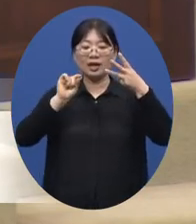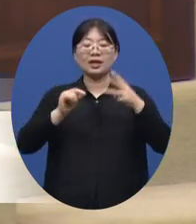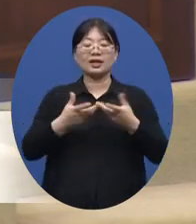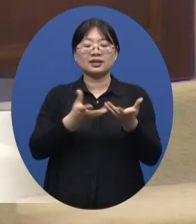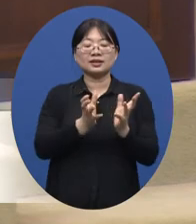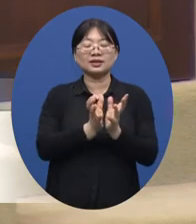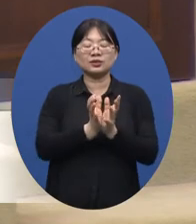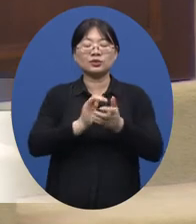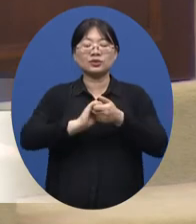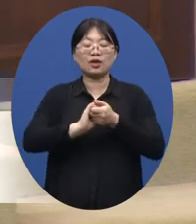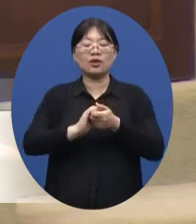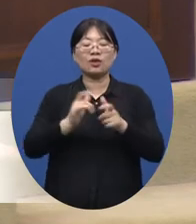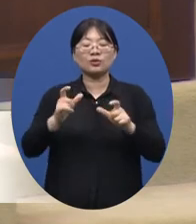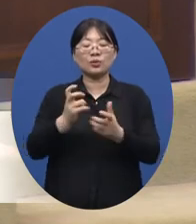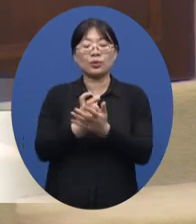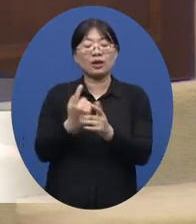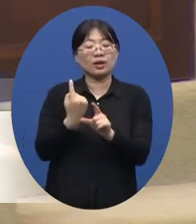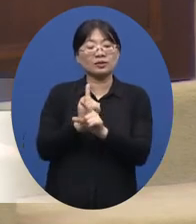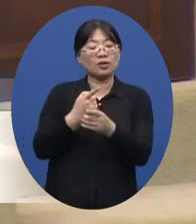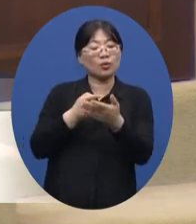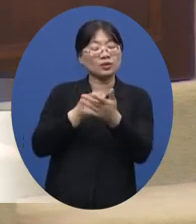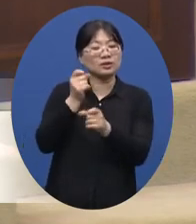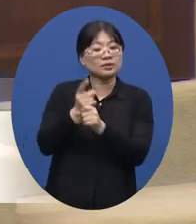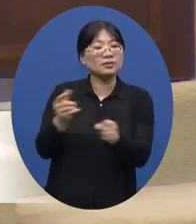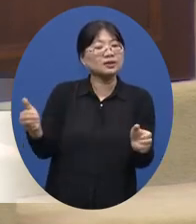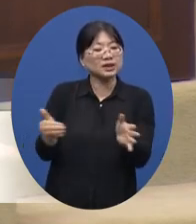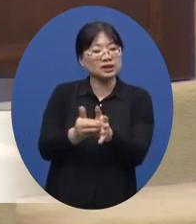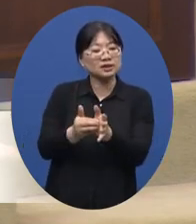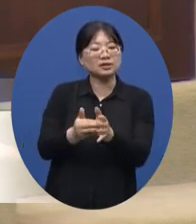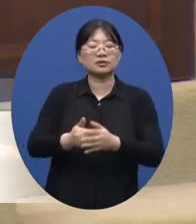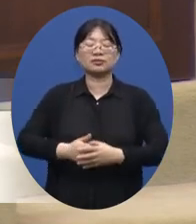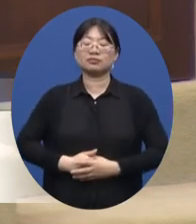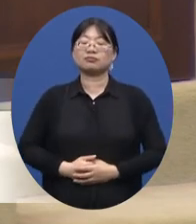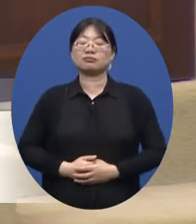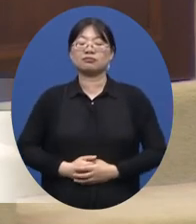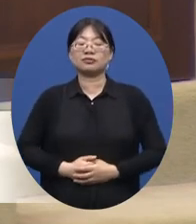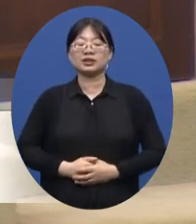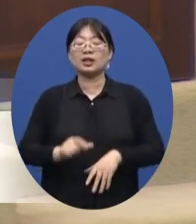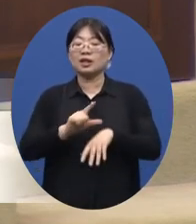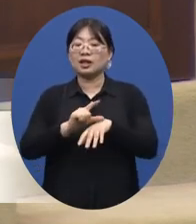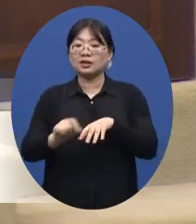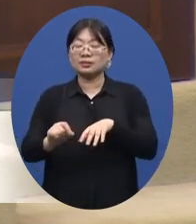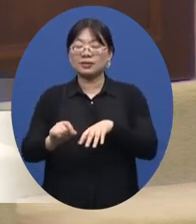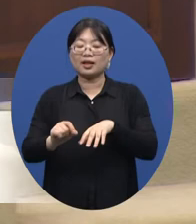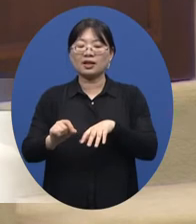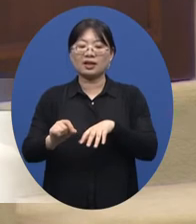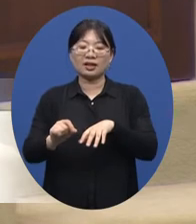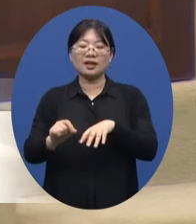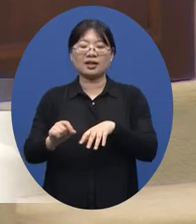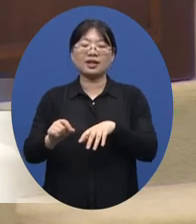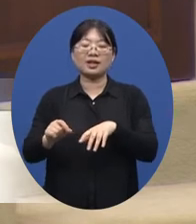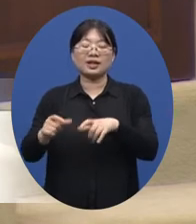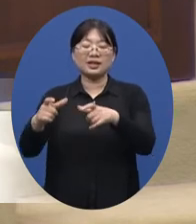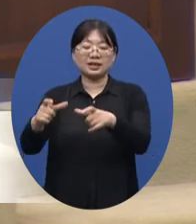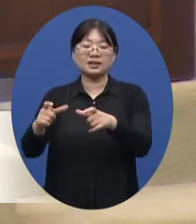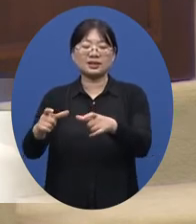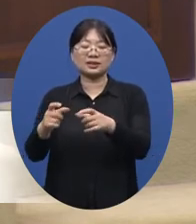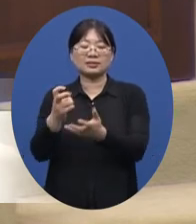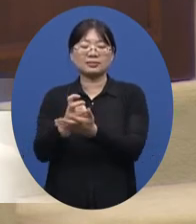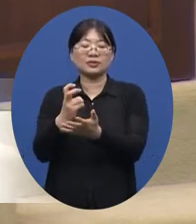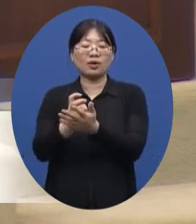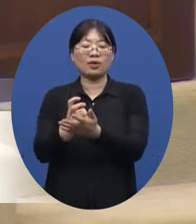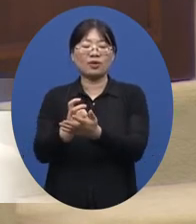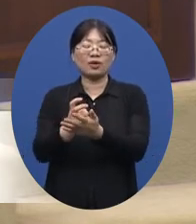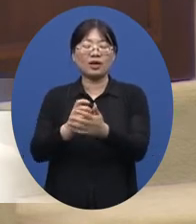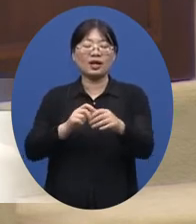기구 정원 조례 개정 억원이 느님 해 노장 태고 지방자치법 시행령 도 좀 계정을 하자 라고 하는